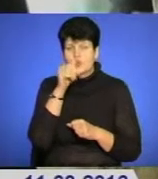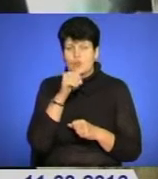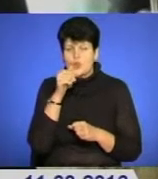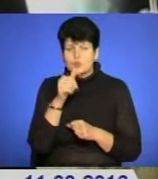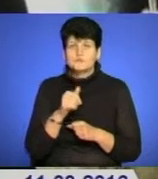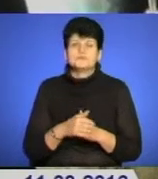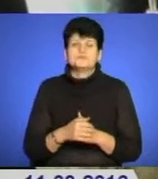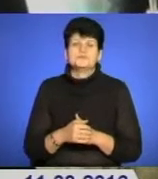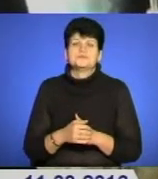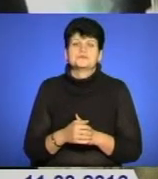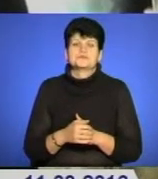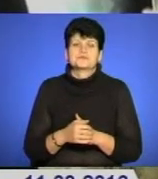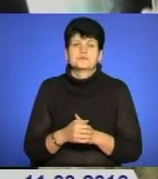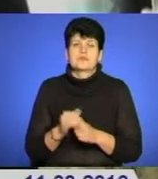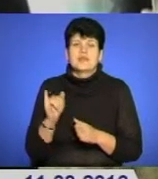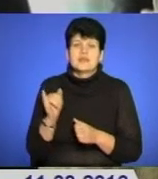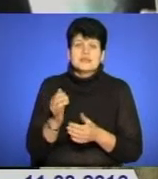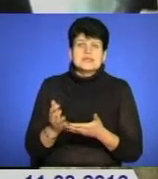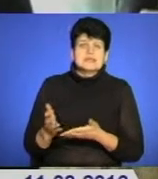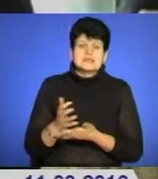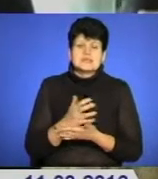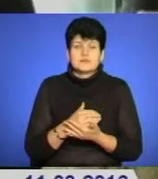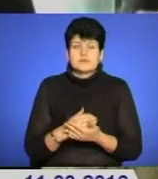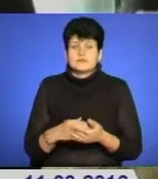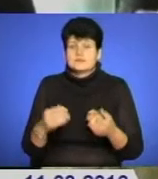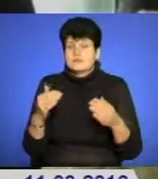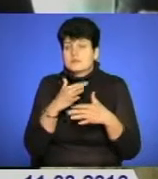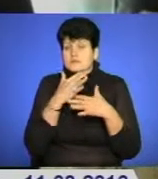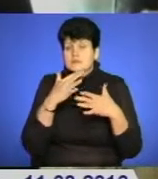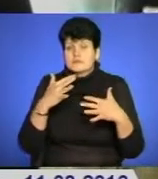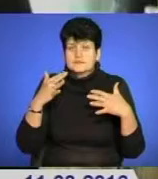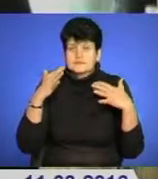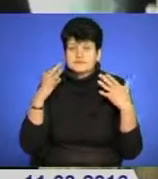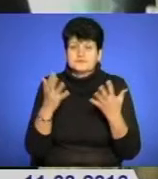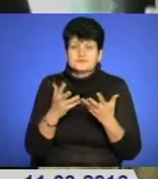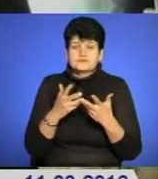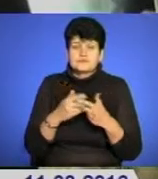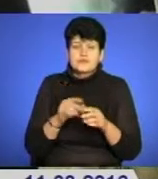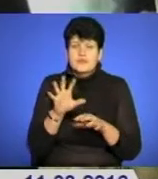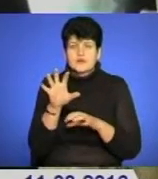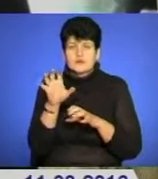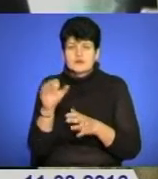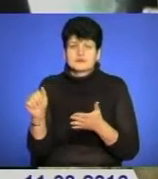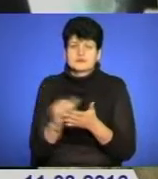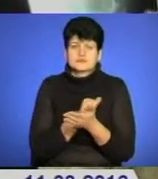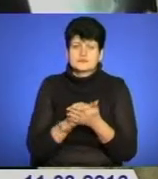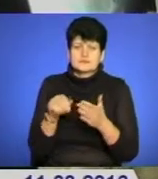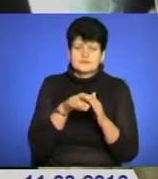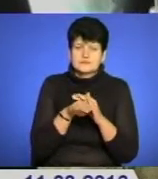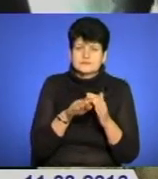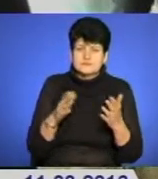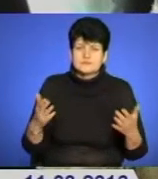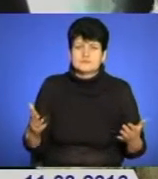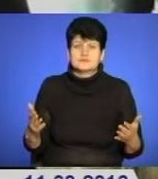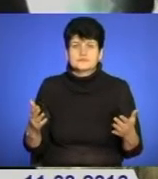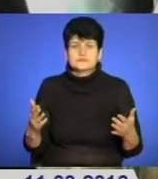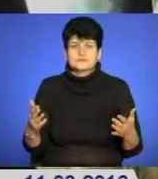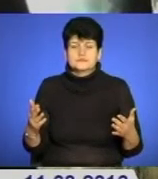і зібрано надзвичайно велика кількість світлин, архівних документів,